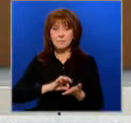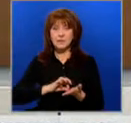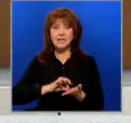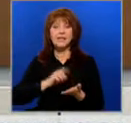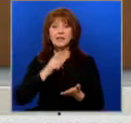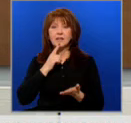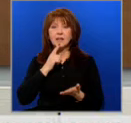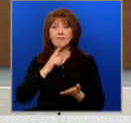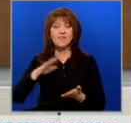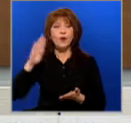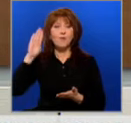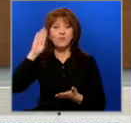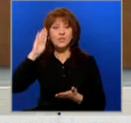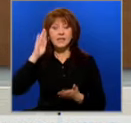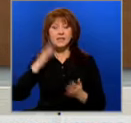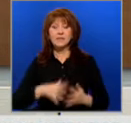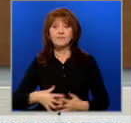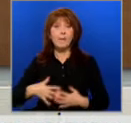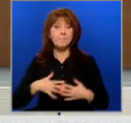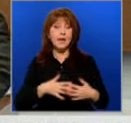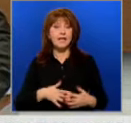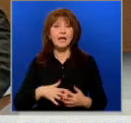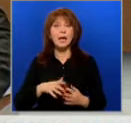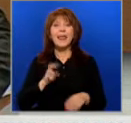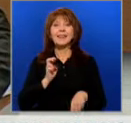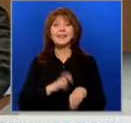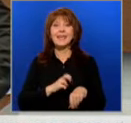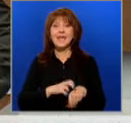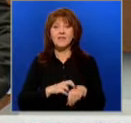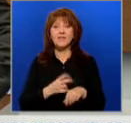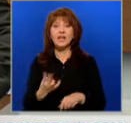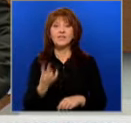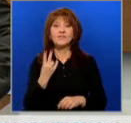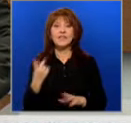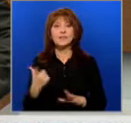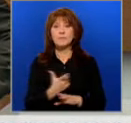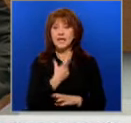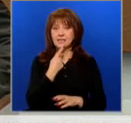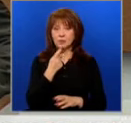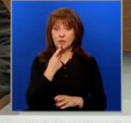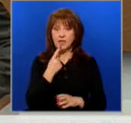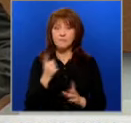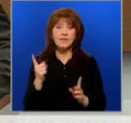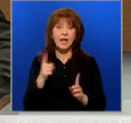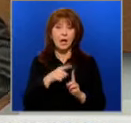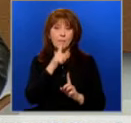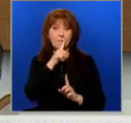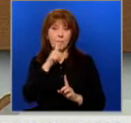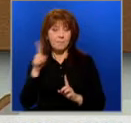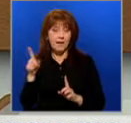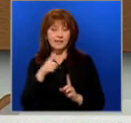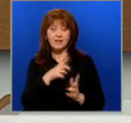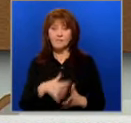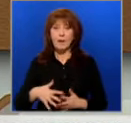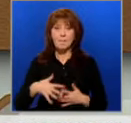в сухопътни войски на Съединените американски щати през месец декември 2017 година. И към момента сухопътни войски на